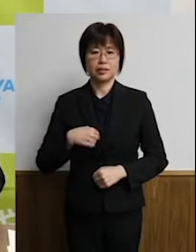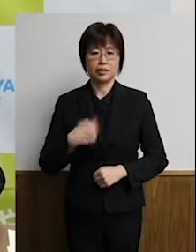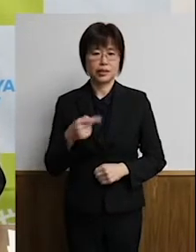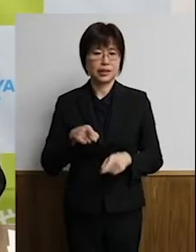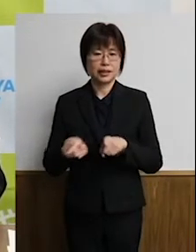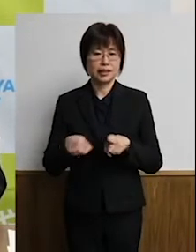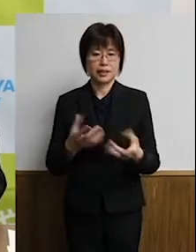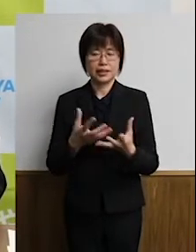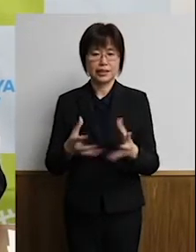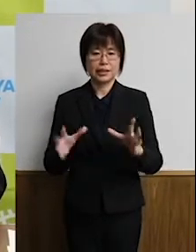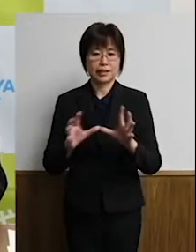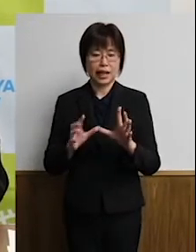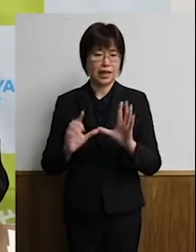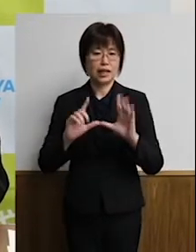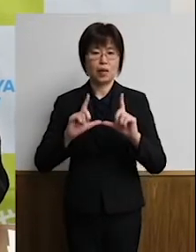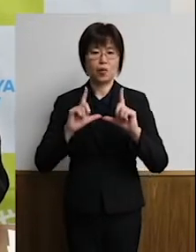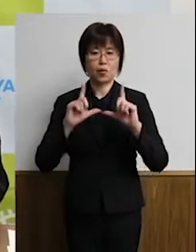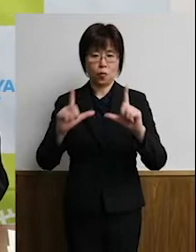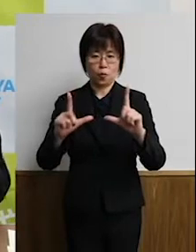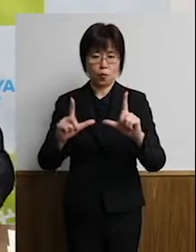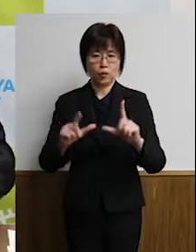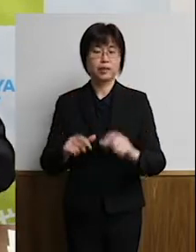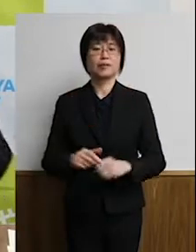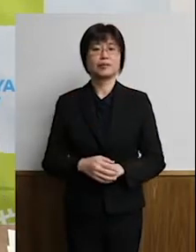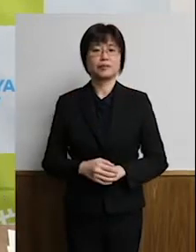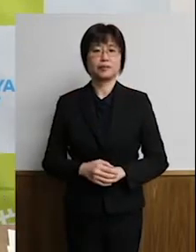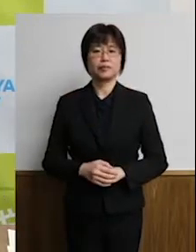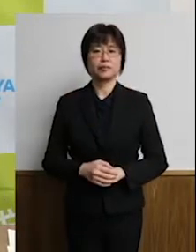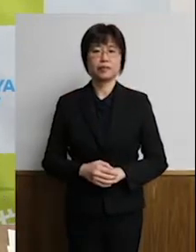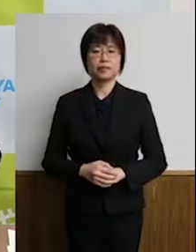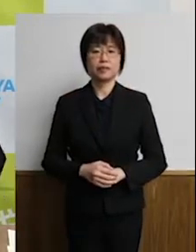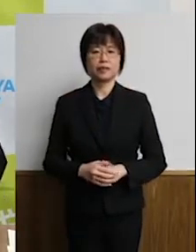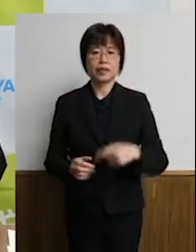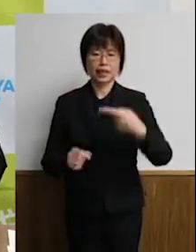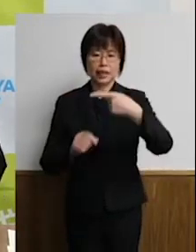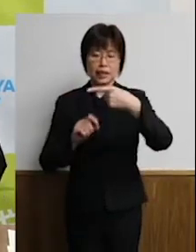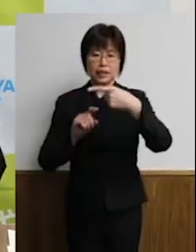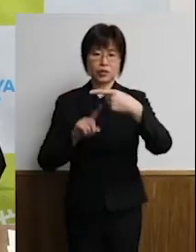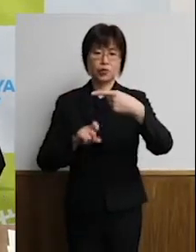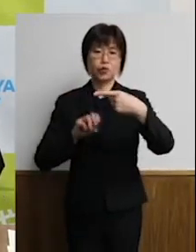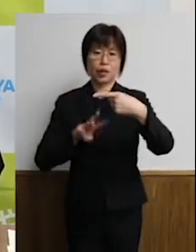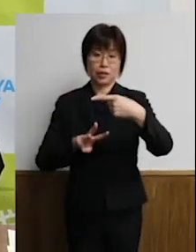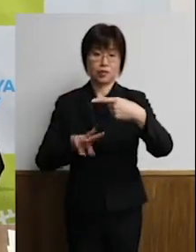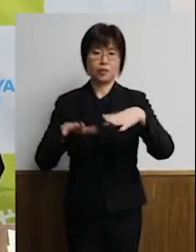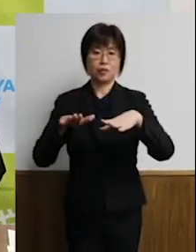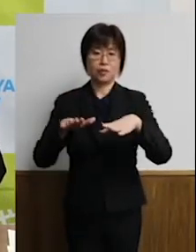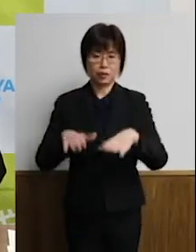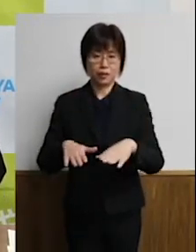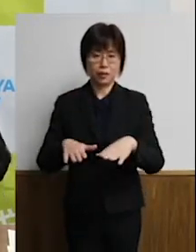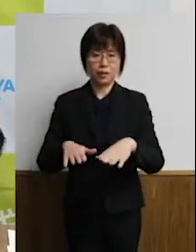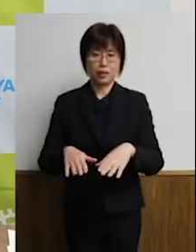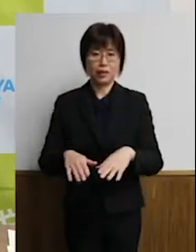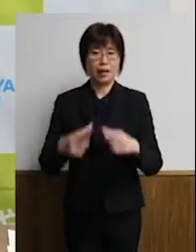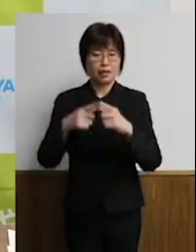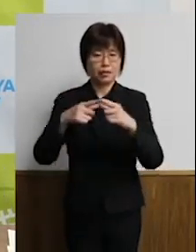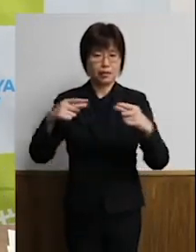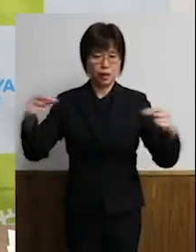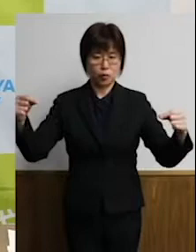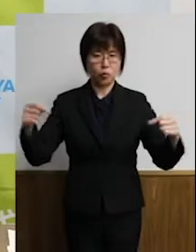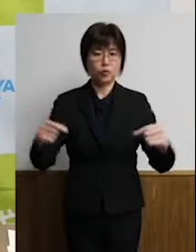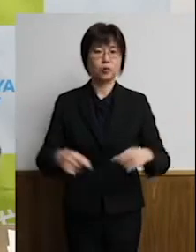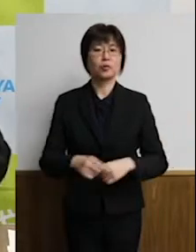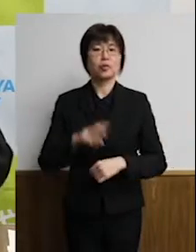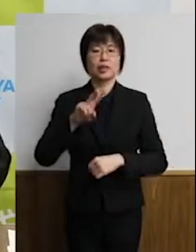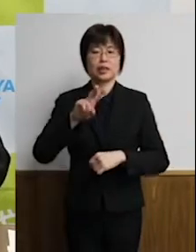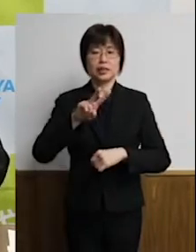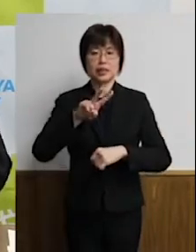方自治体として公表した地方自治体のことで、1月13日現在、28の都道府